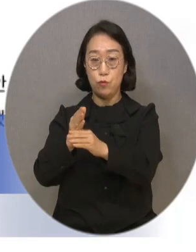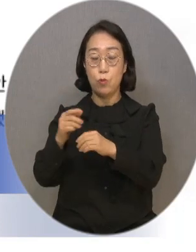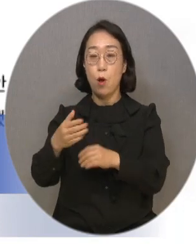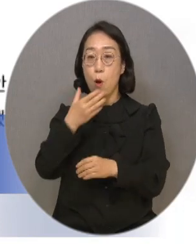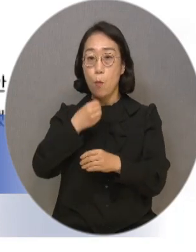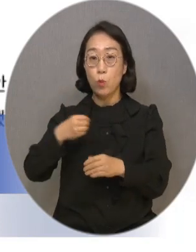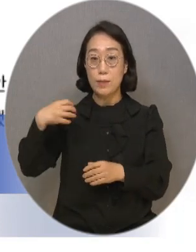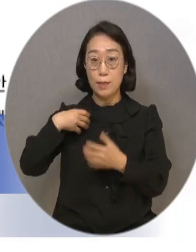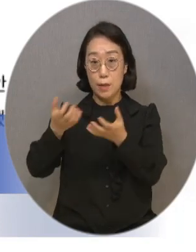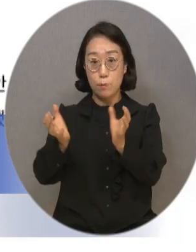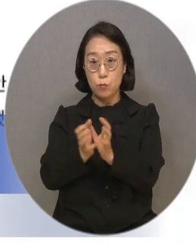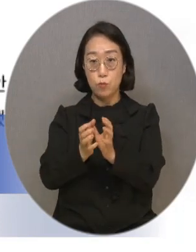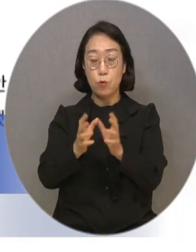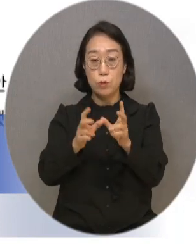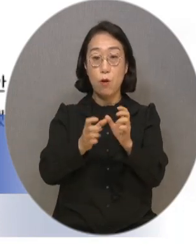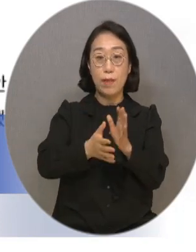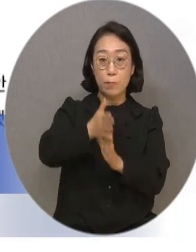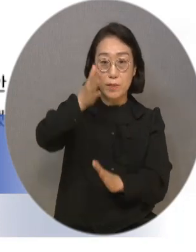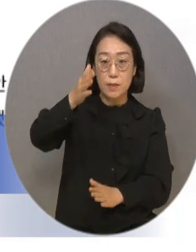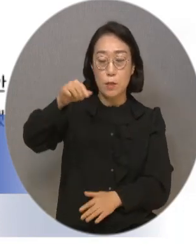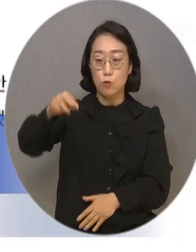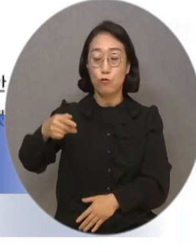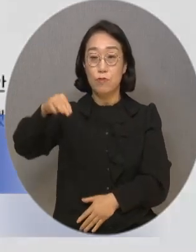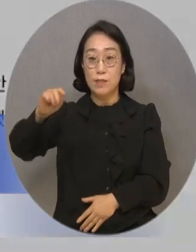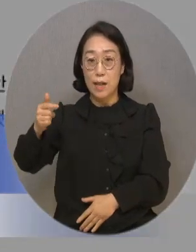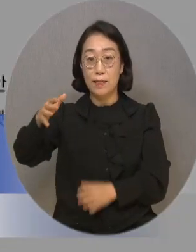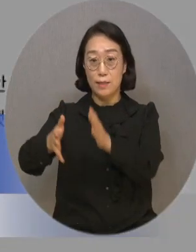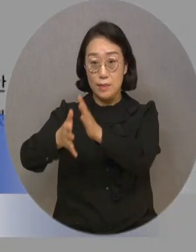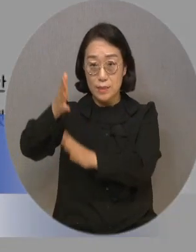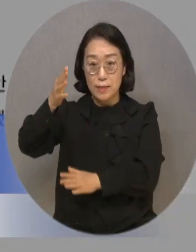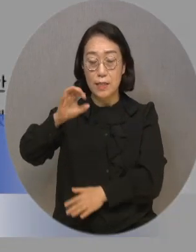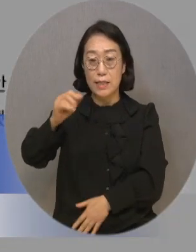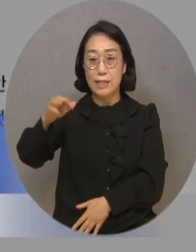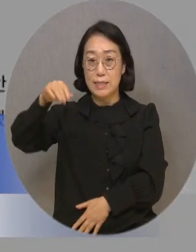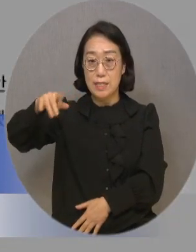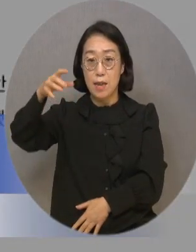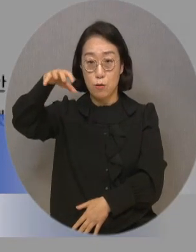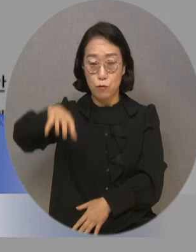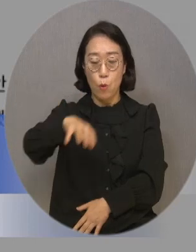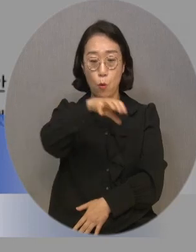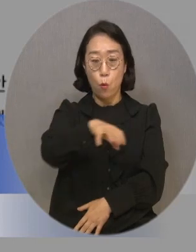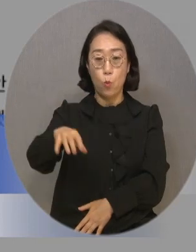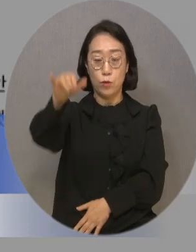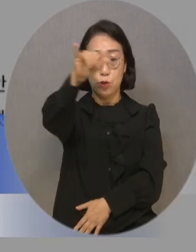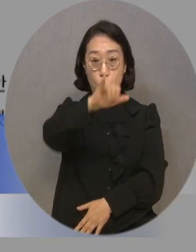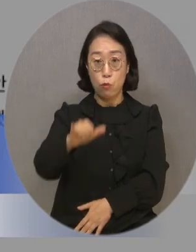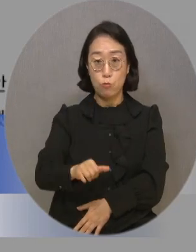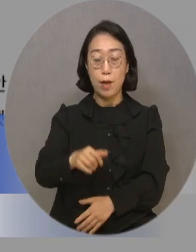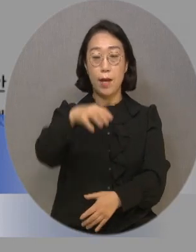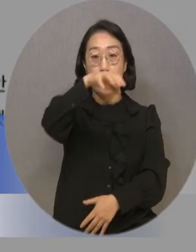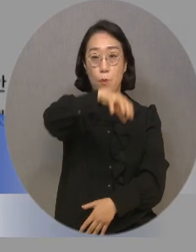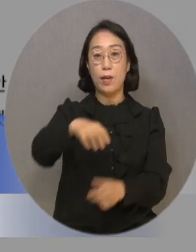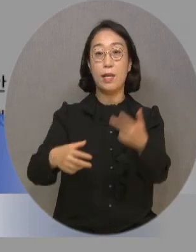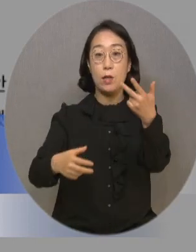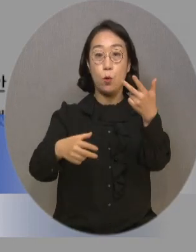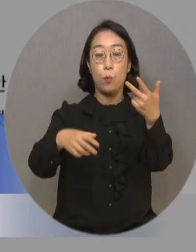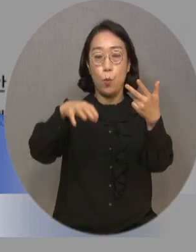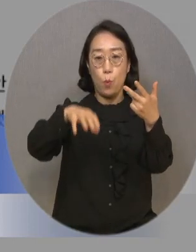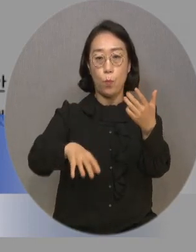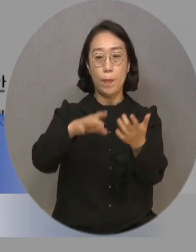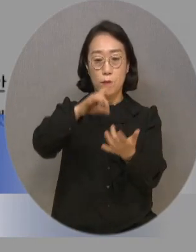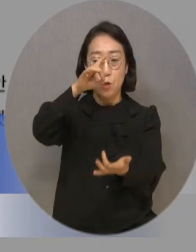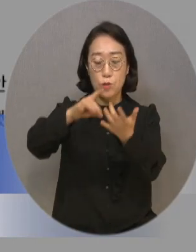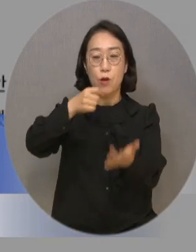복지부가 경기도 성남시와 전북 군산시, 강원도 인제군 등 이 전국의 7개 지자체를